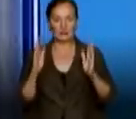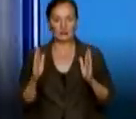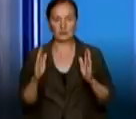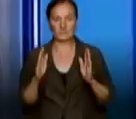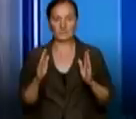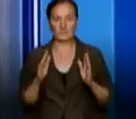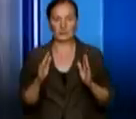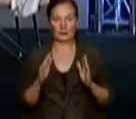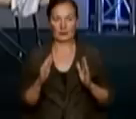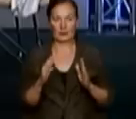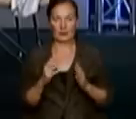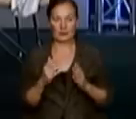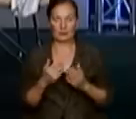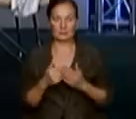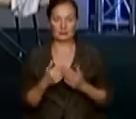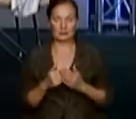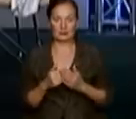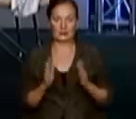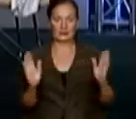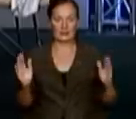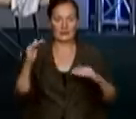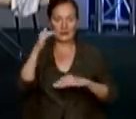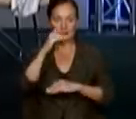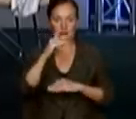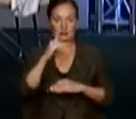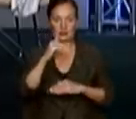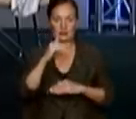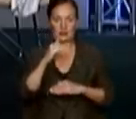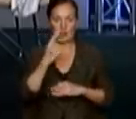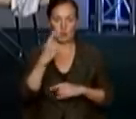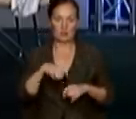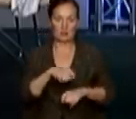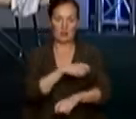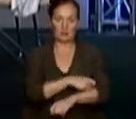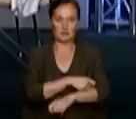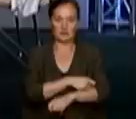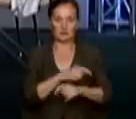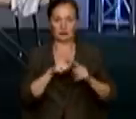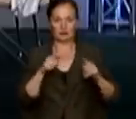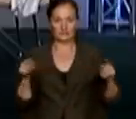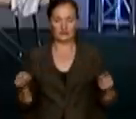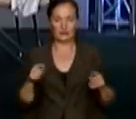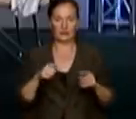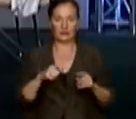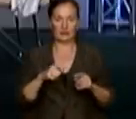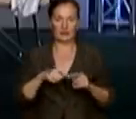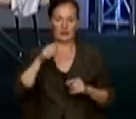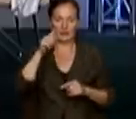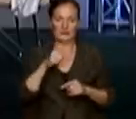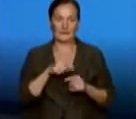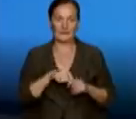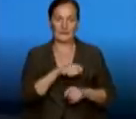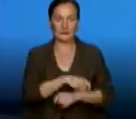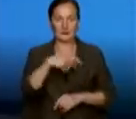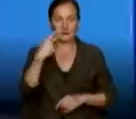наскільки таблички, розумі? Метр, здається, на метр 20. Там, де картографічно зображено